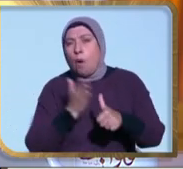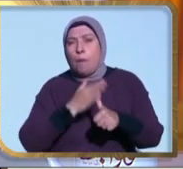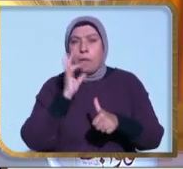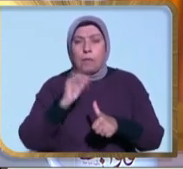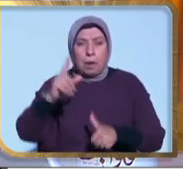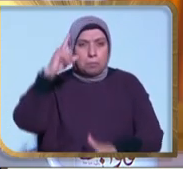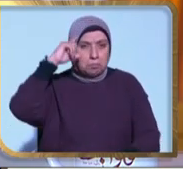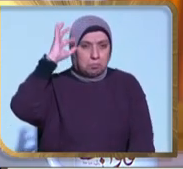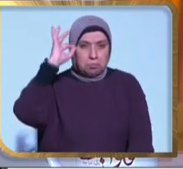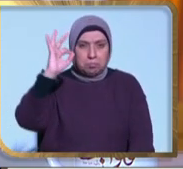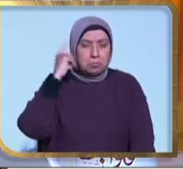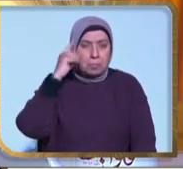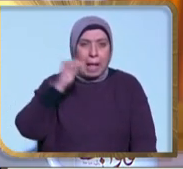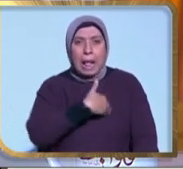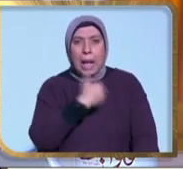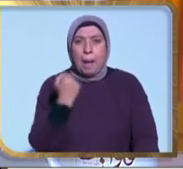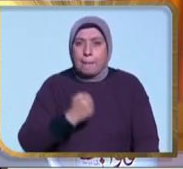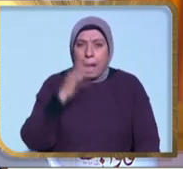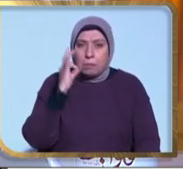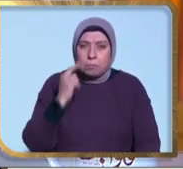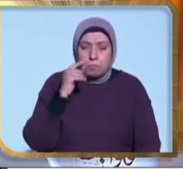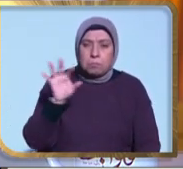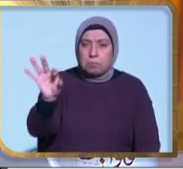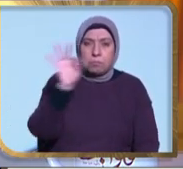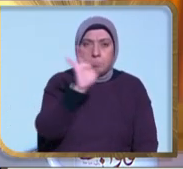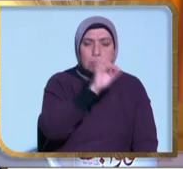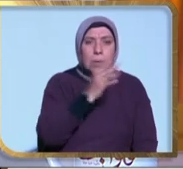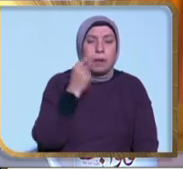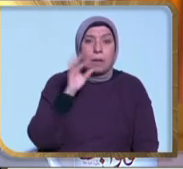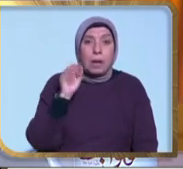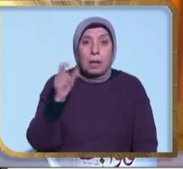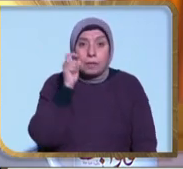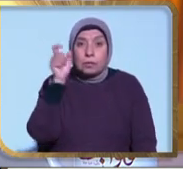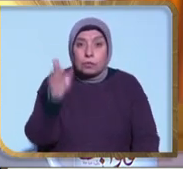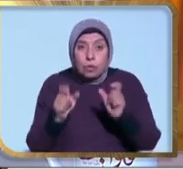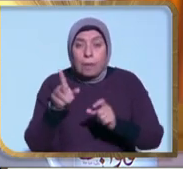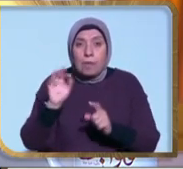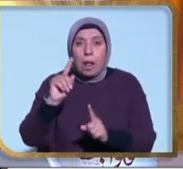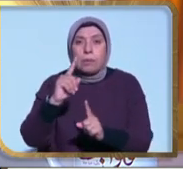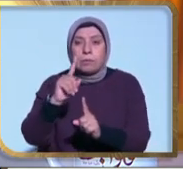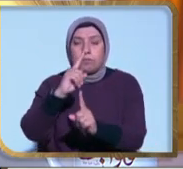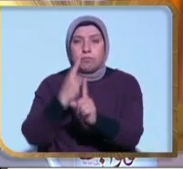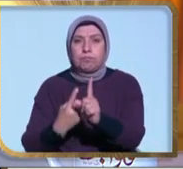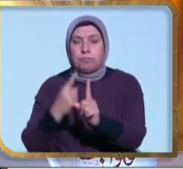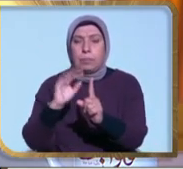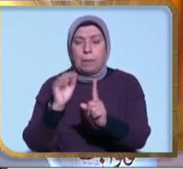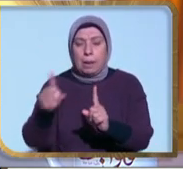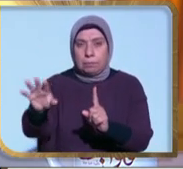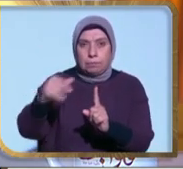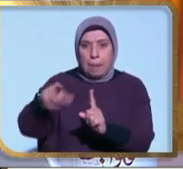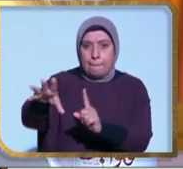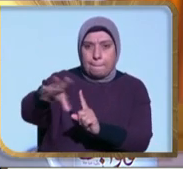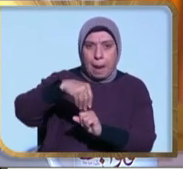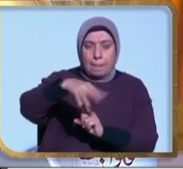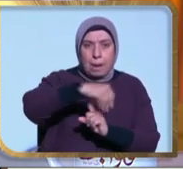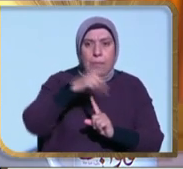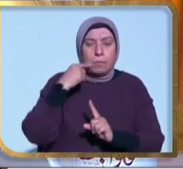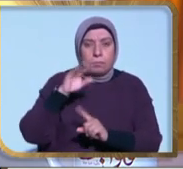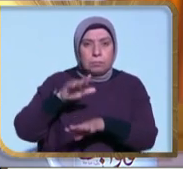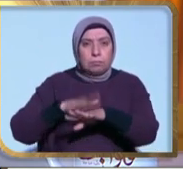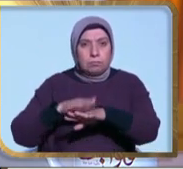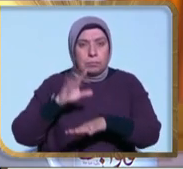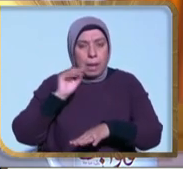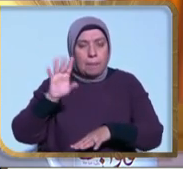نضجا وصلاحا وايمانا اللي تسموا النقباء وامرهم سيدنا موسى انهم يتطهروا وانهم